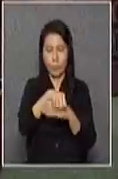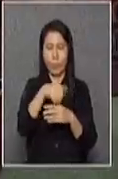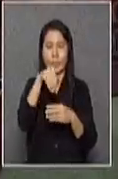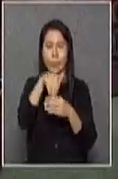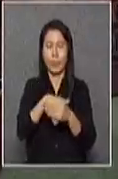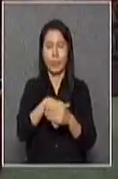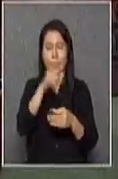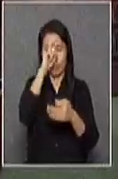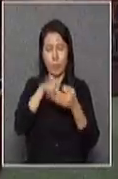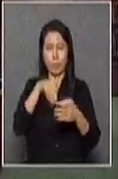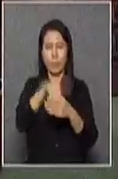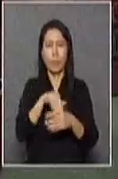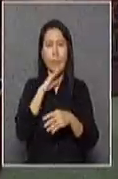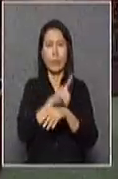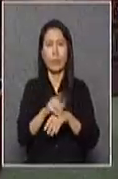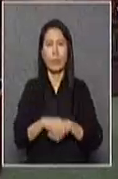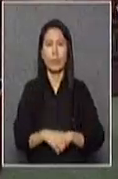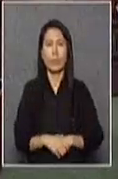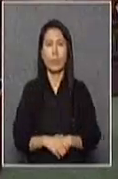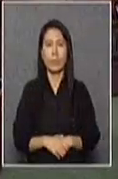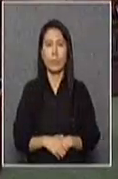表決，表決鐘響一分鐘。